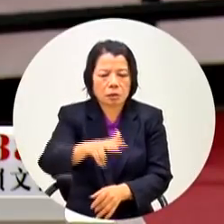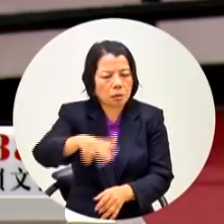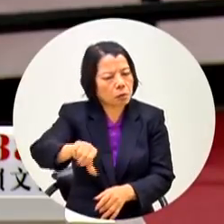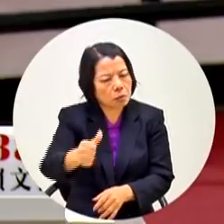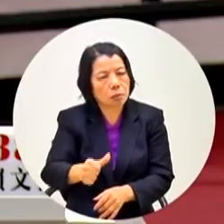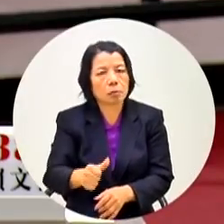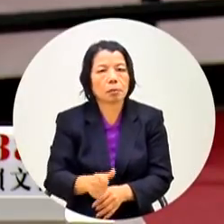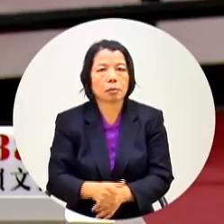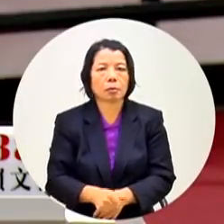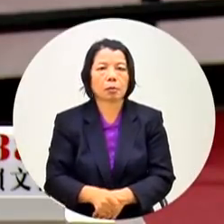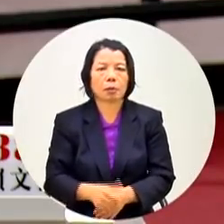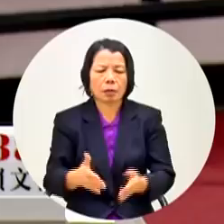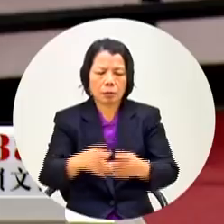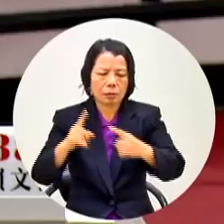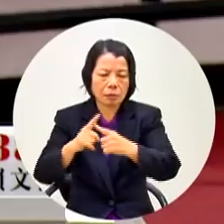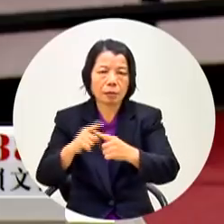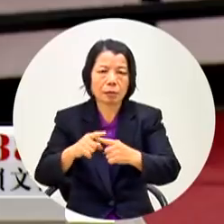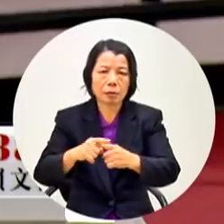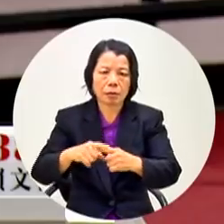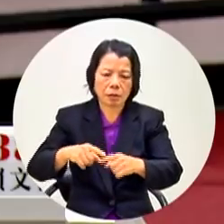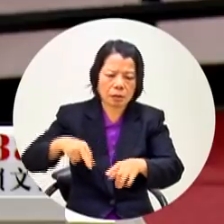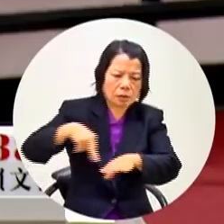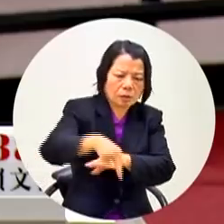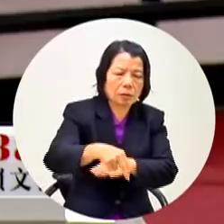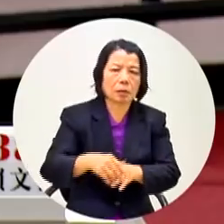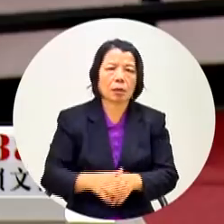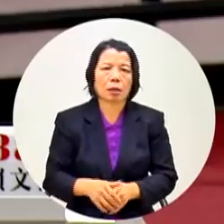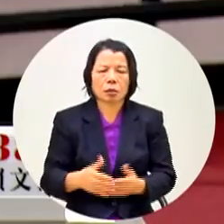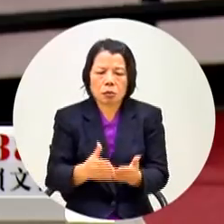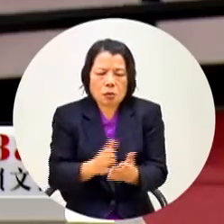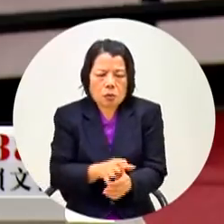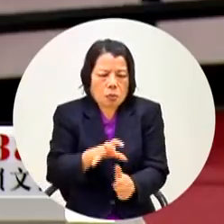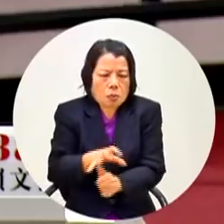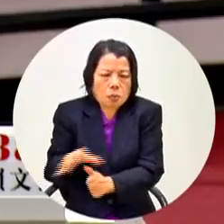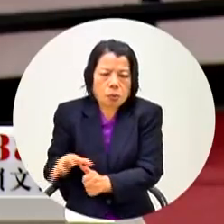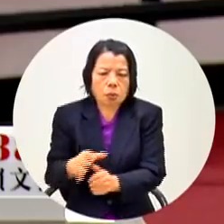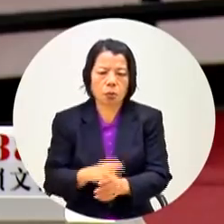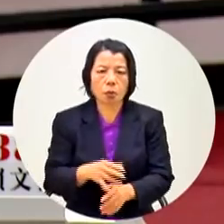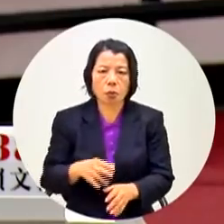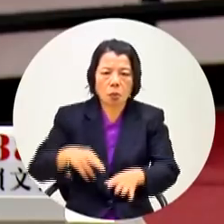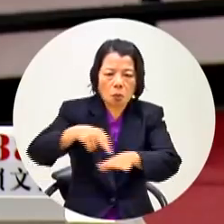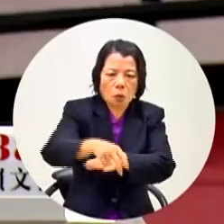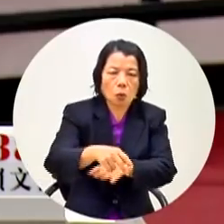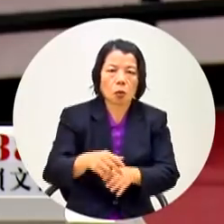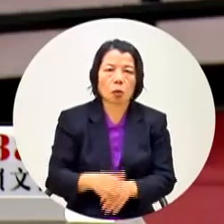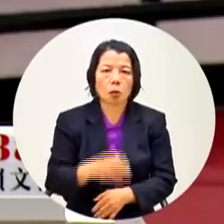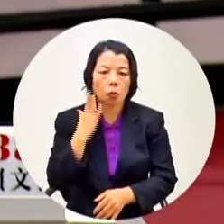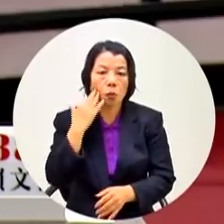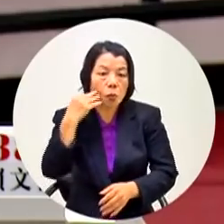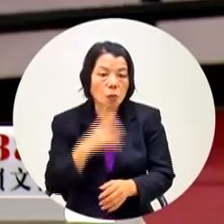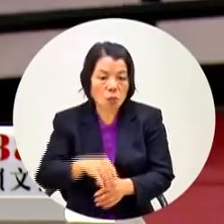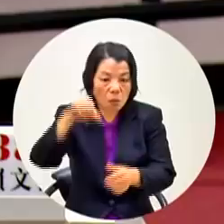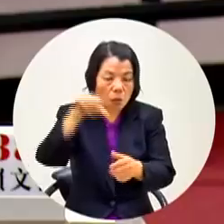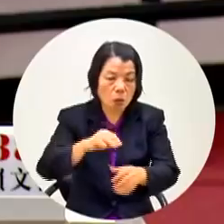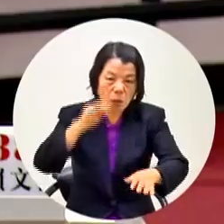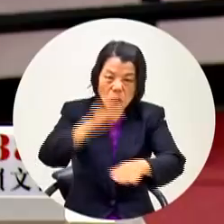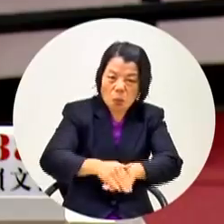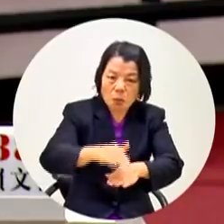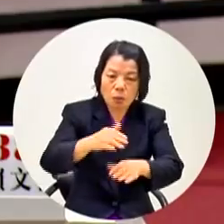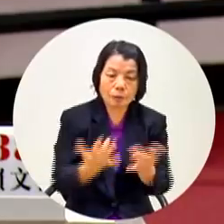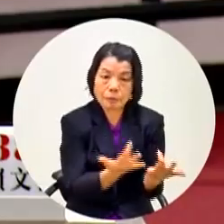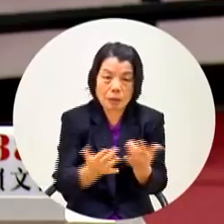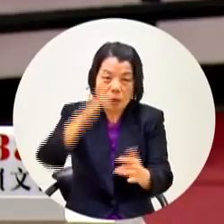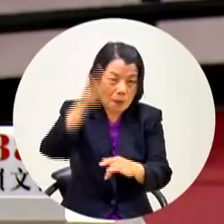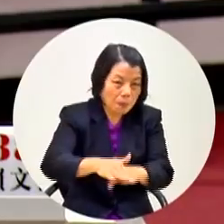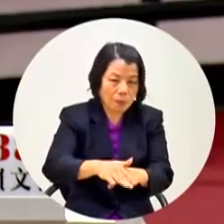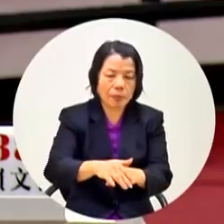种威权，好像都做给他打掉，没注意打掉7500。那如果说你硬铺面，当然就没有这样